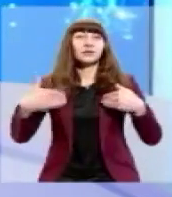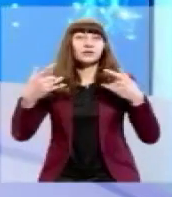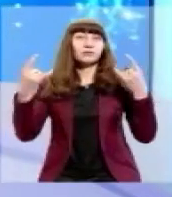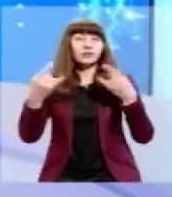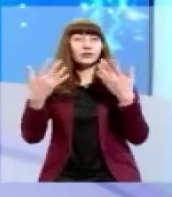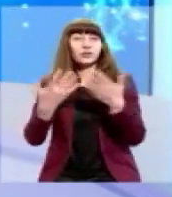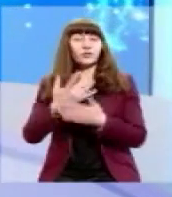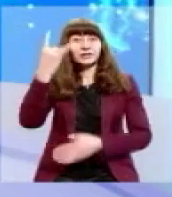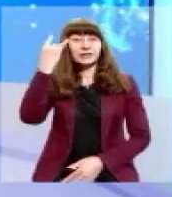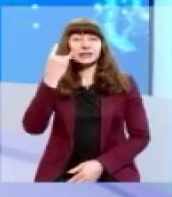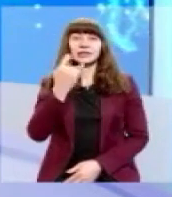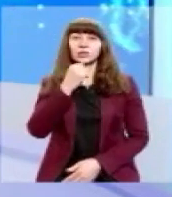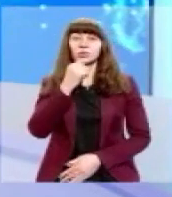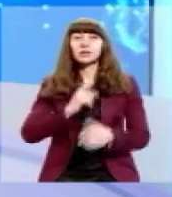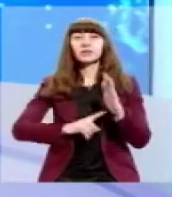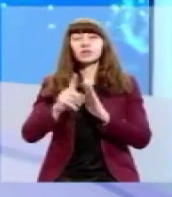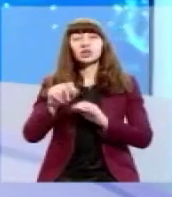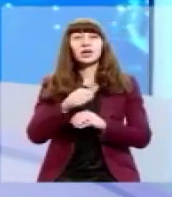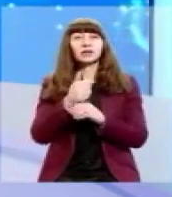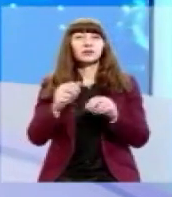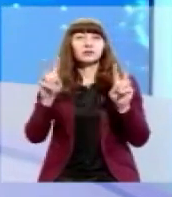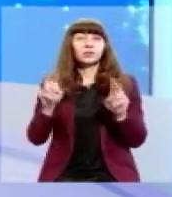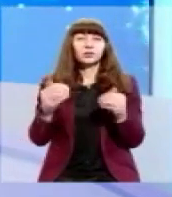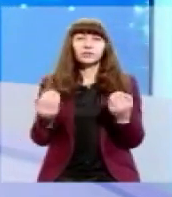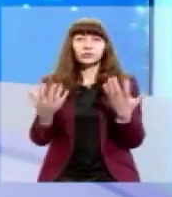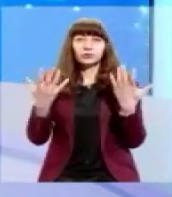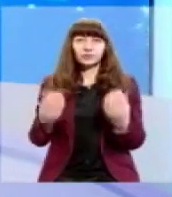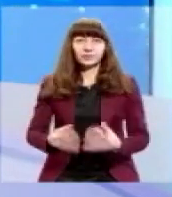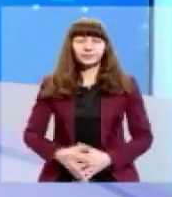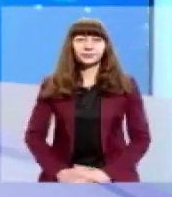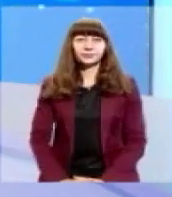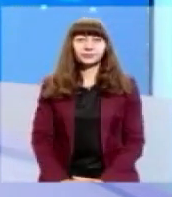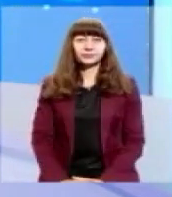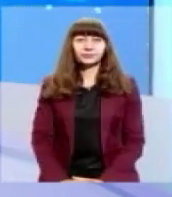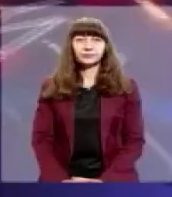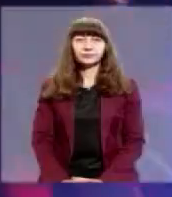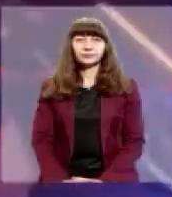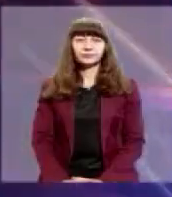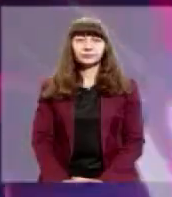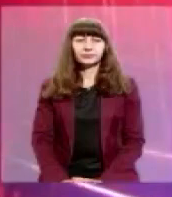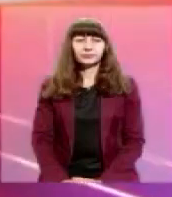Здравствуйте, в эфире новости, в студии Тамиля Сараспаева. Сурдоперевод Светланы Слесарской. И сегодня в выпуске.